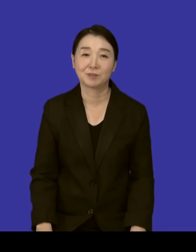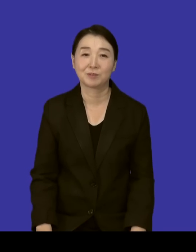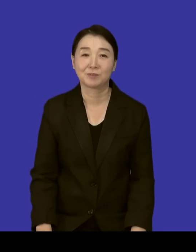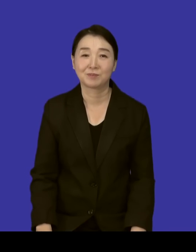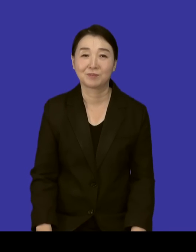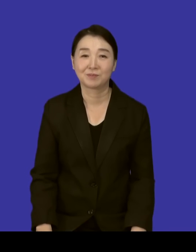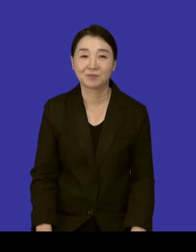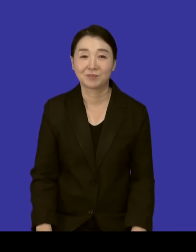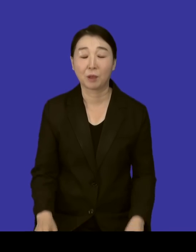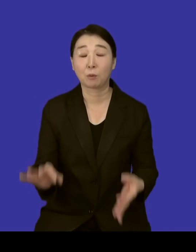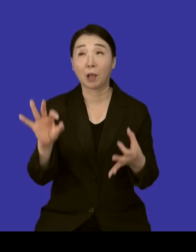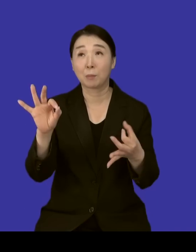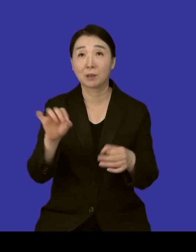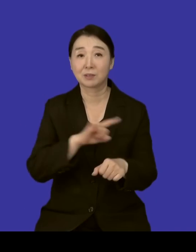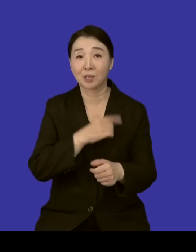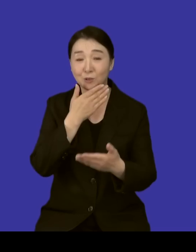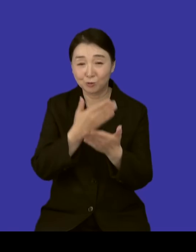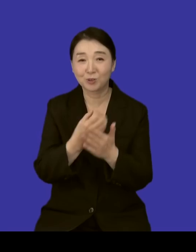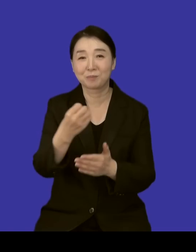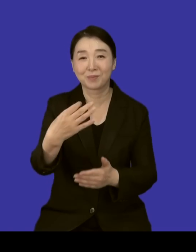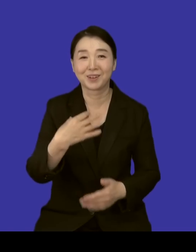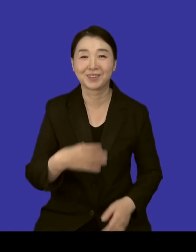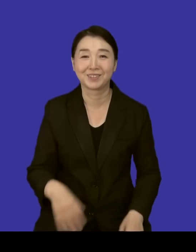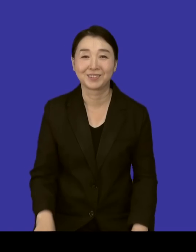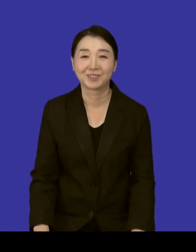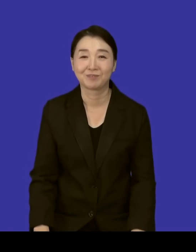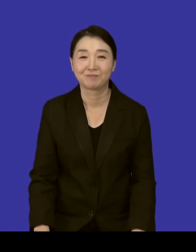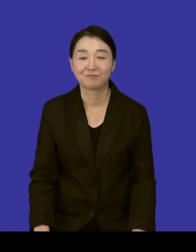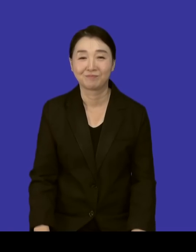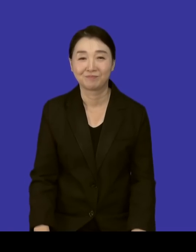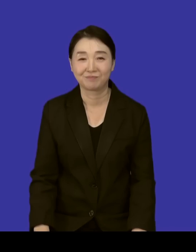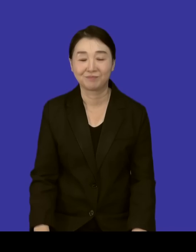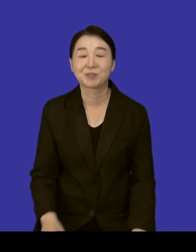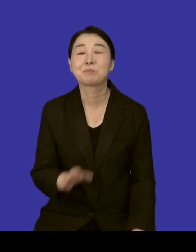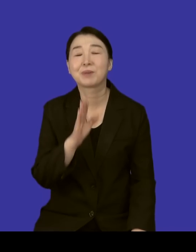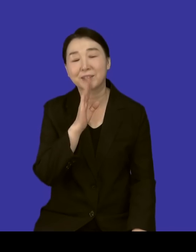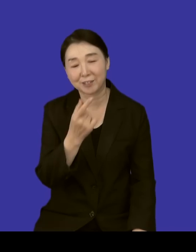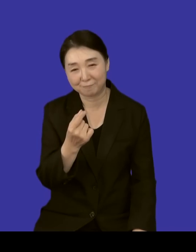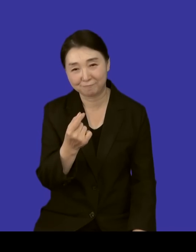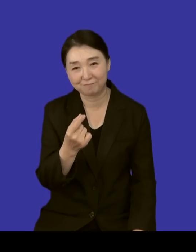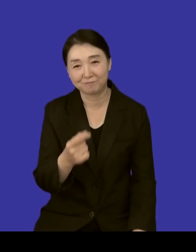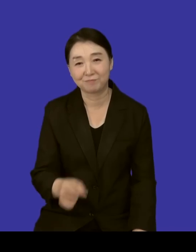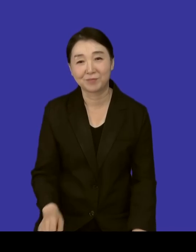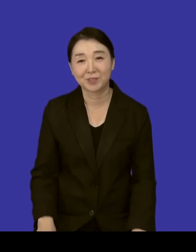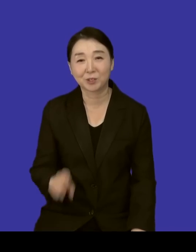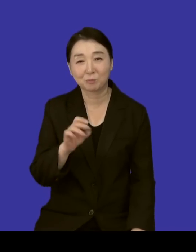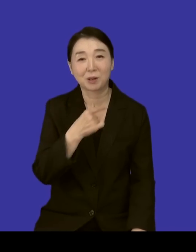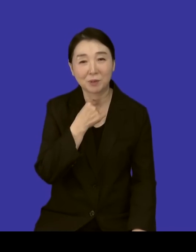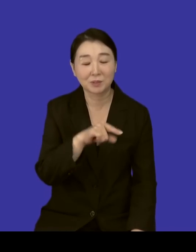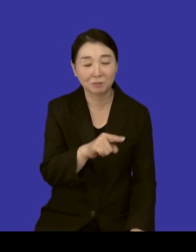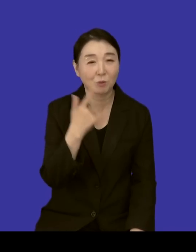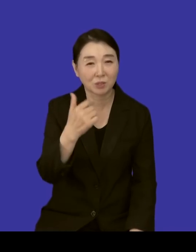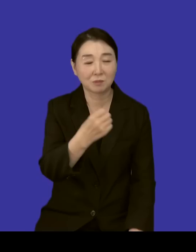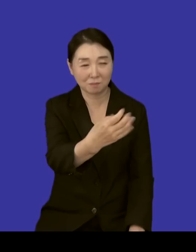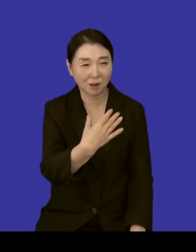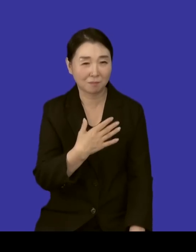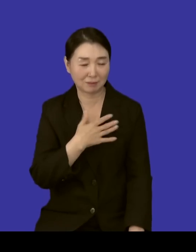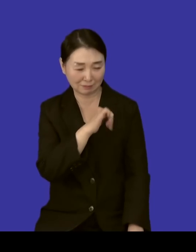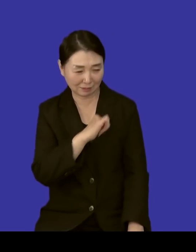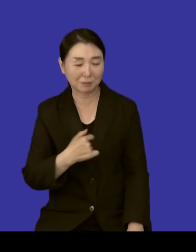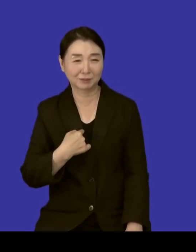아유 가만 계시더니 제일 중요한 얘기 하시네요. 아, 100% 맞는 말씀. 저도 이 얘기 많이 하고 싶은데 목사님 많이 하셔서